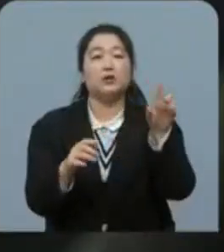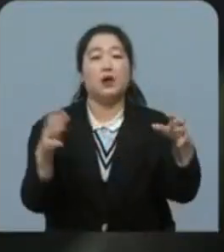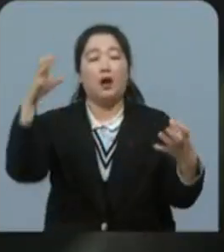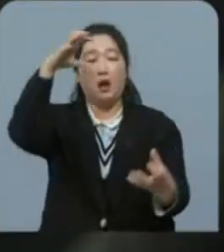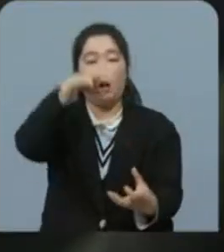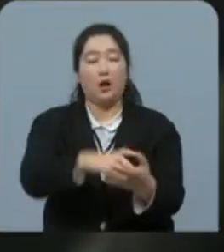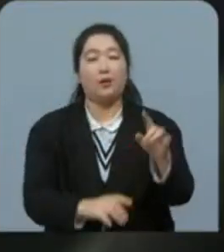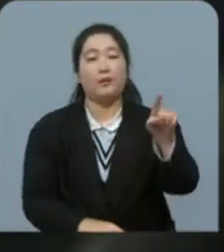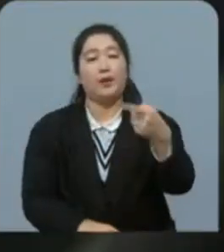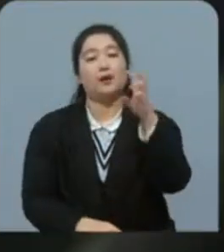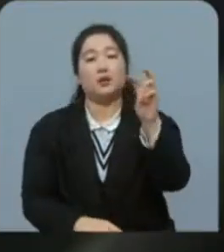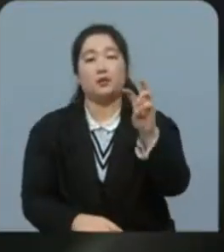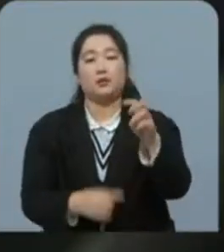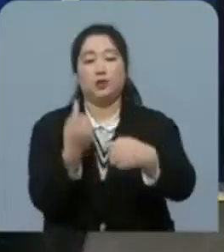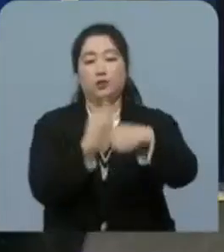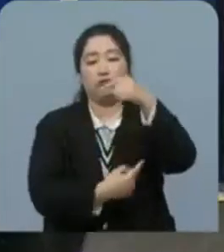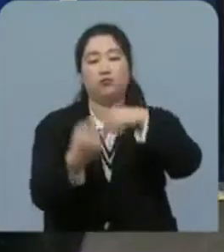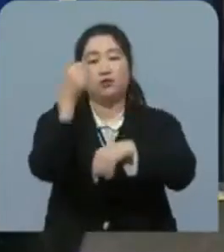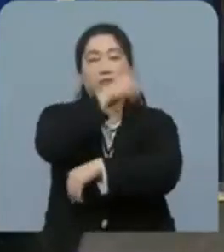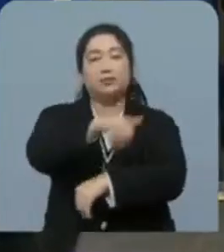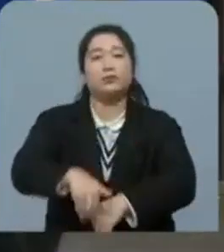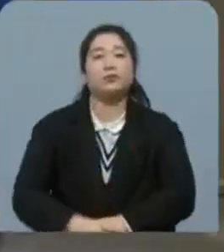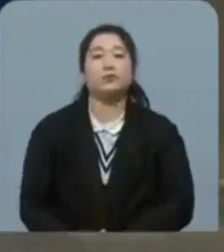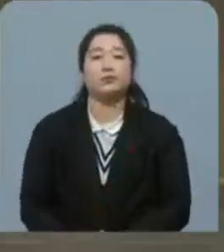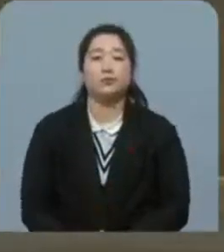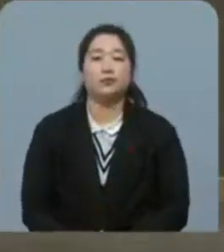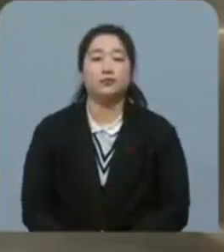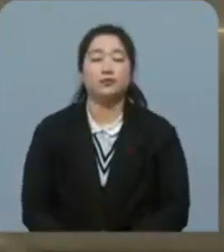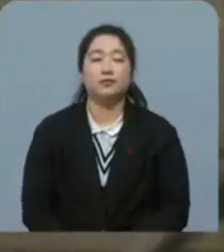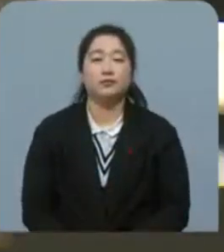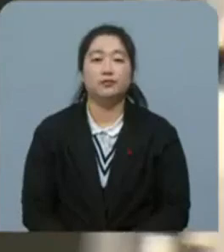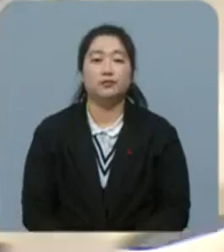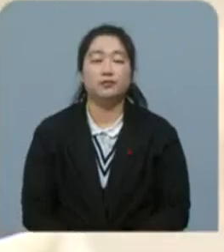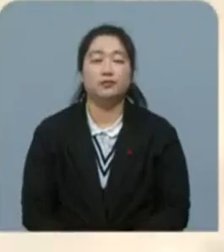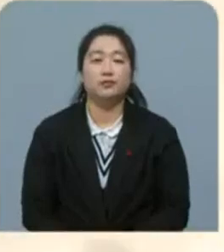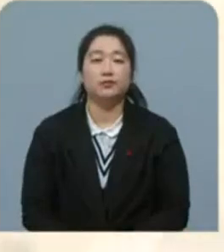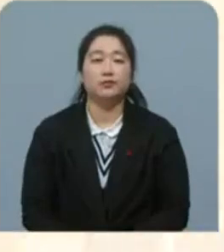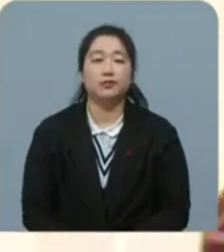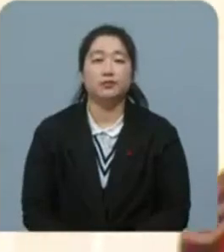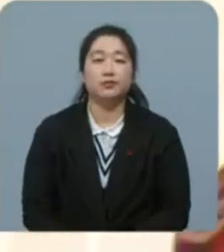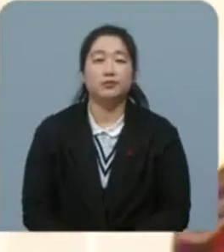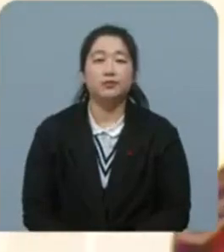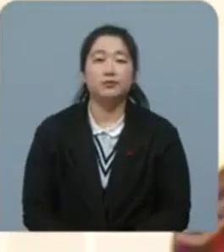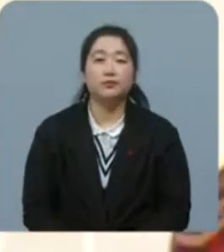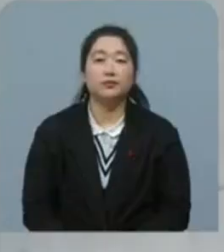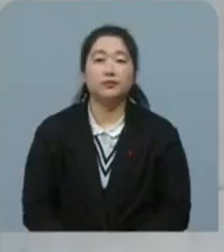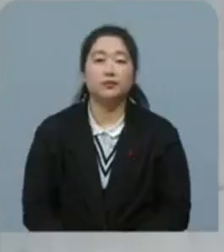모두 130대가 운영될 예정입니다. KBS 뉴스 윤수영입니다.